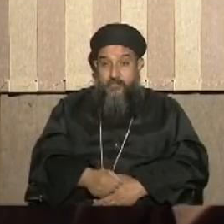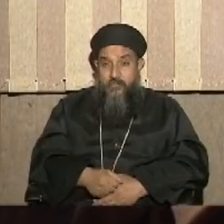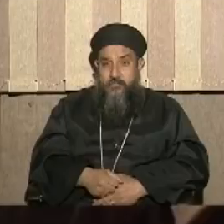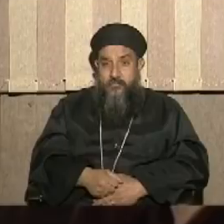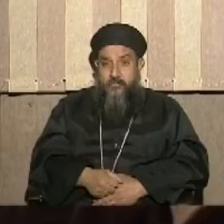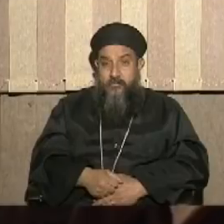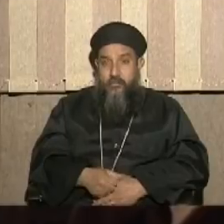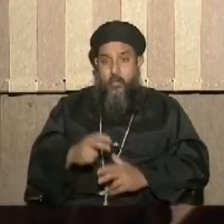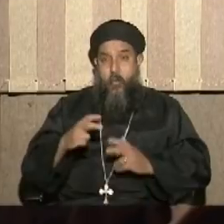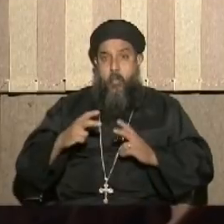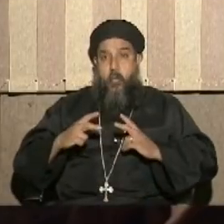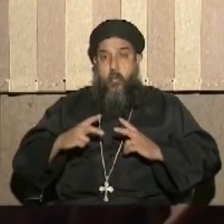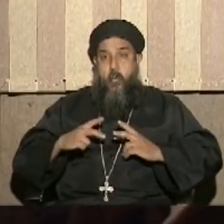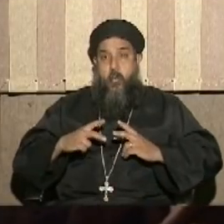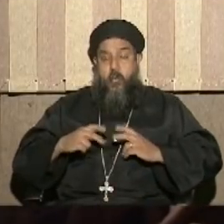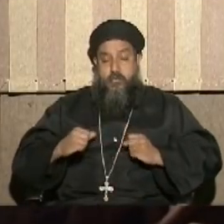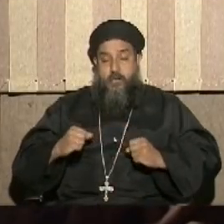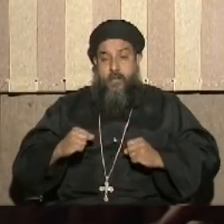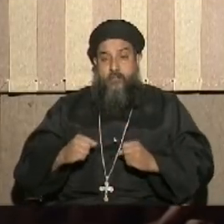جدا مهيب